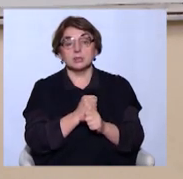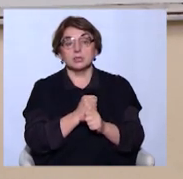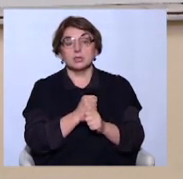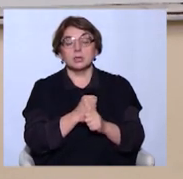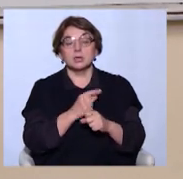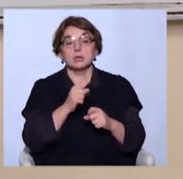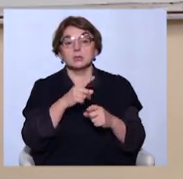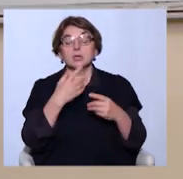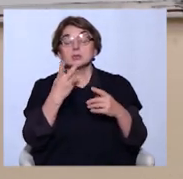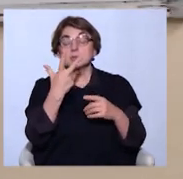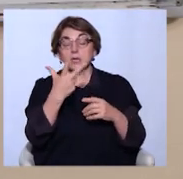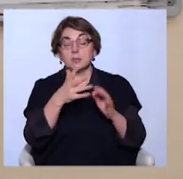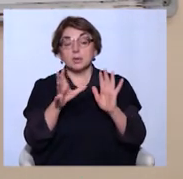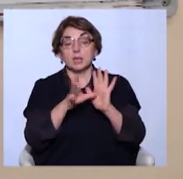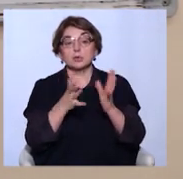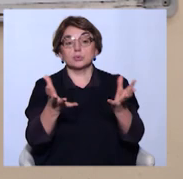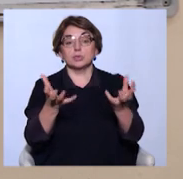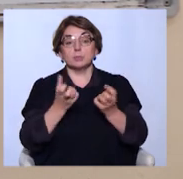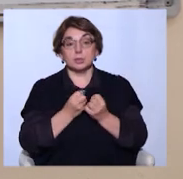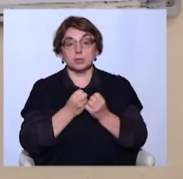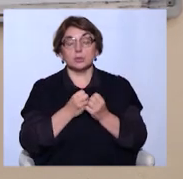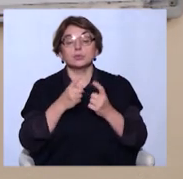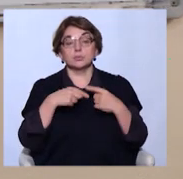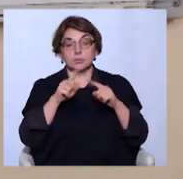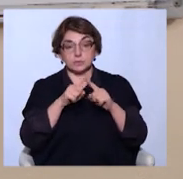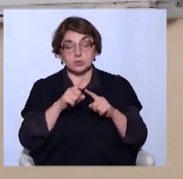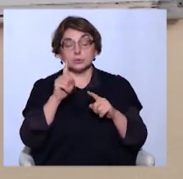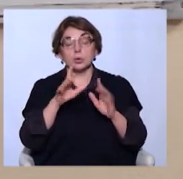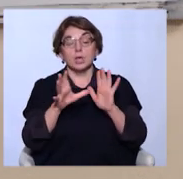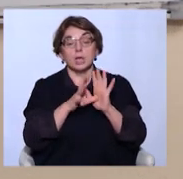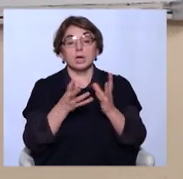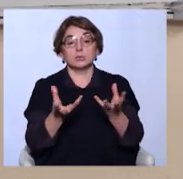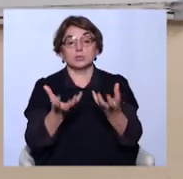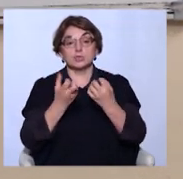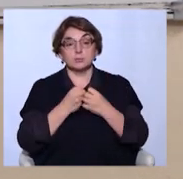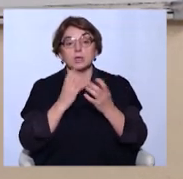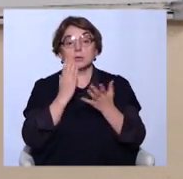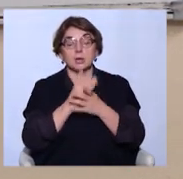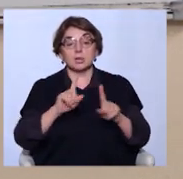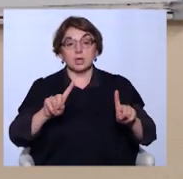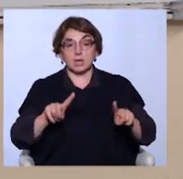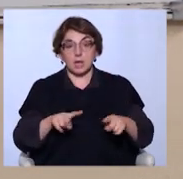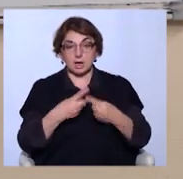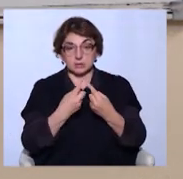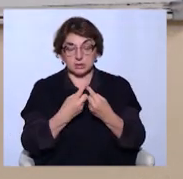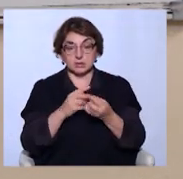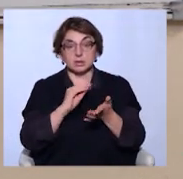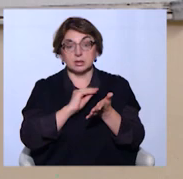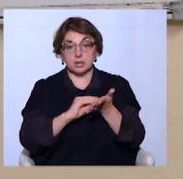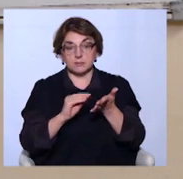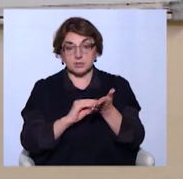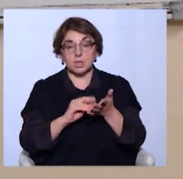3 ელექტრონი შეიძინა. ელექტრონის შეძენა კი როგორც ვიცით არის აღდგენა, ამიტომ დავწერთ